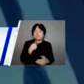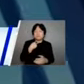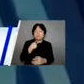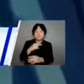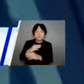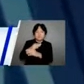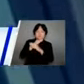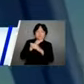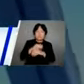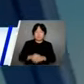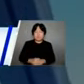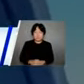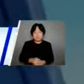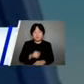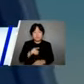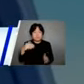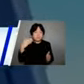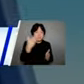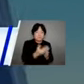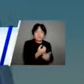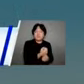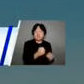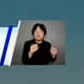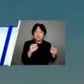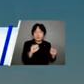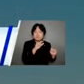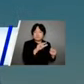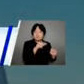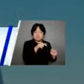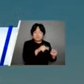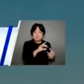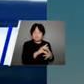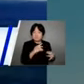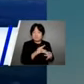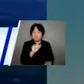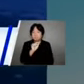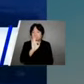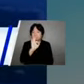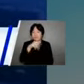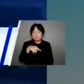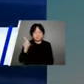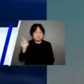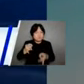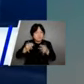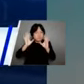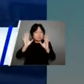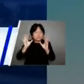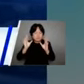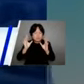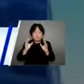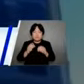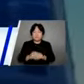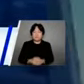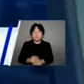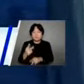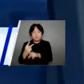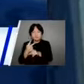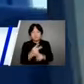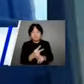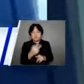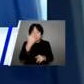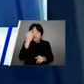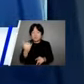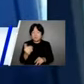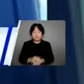Air Base. Pero ayon sa AFP, delikado ang ginawa ng eroplano ng China. Pang-depensa raw ang flare laban sa mga missiles at